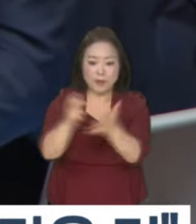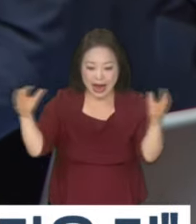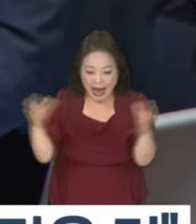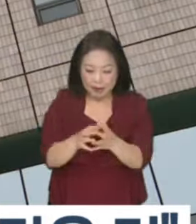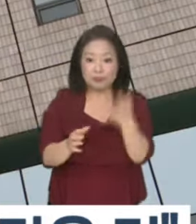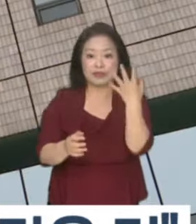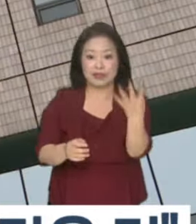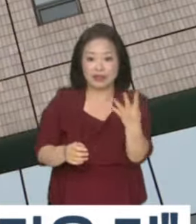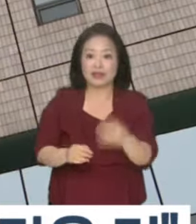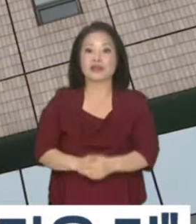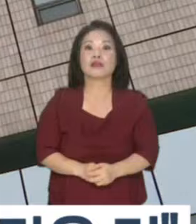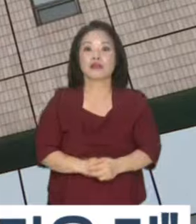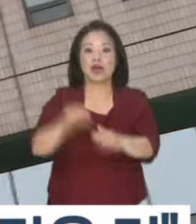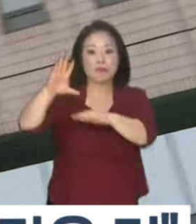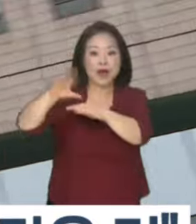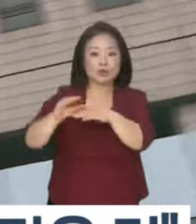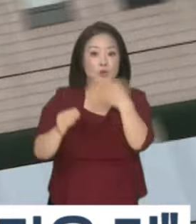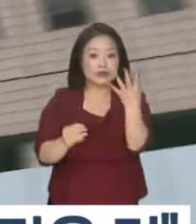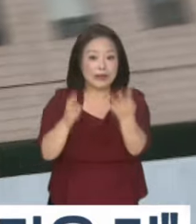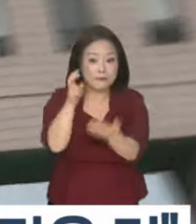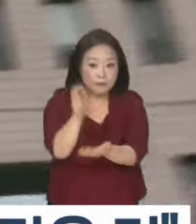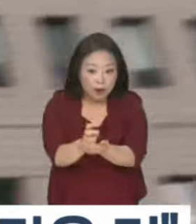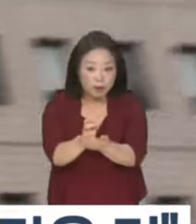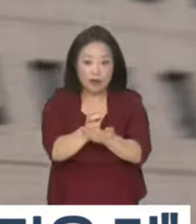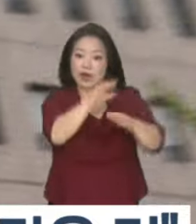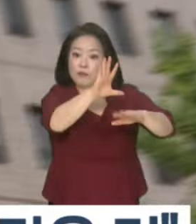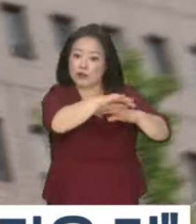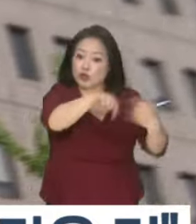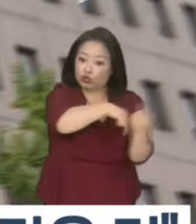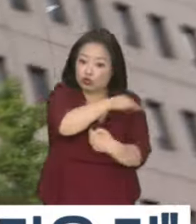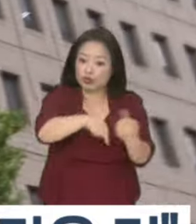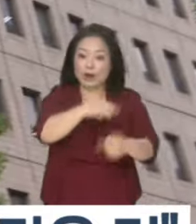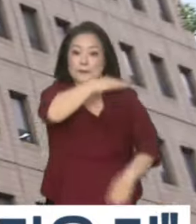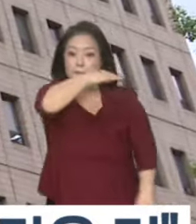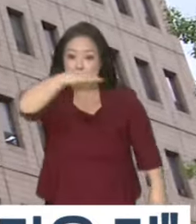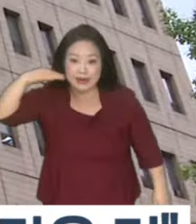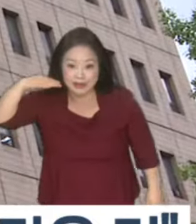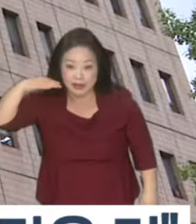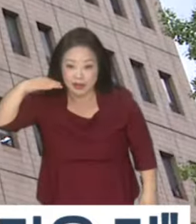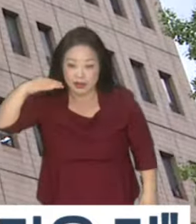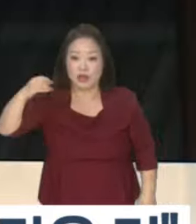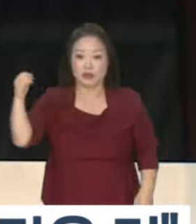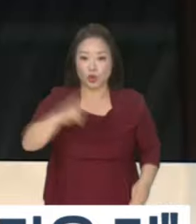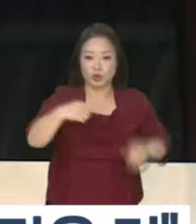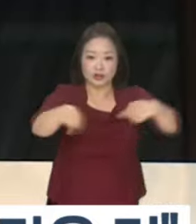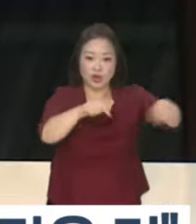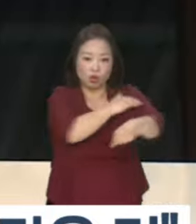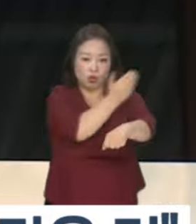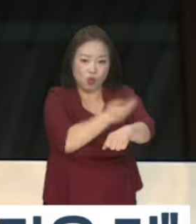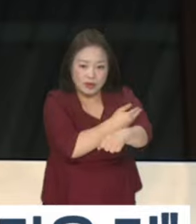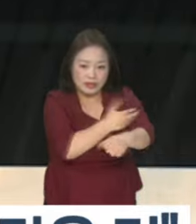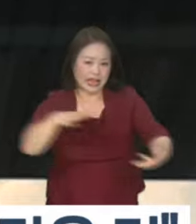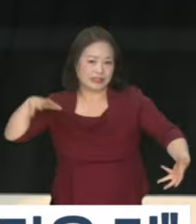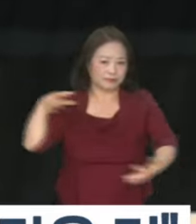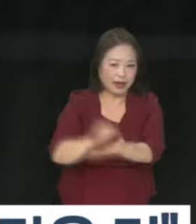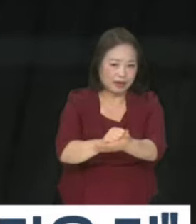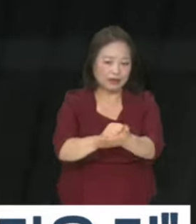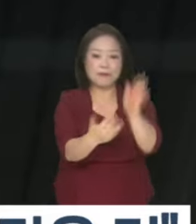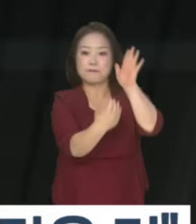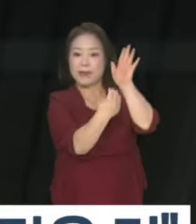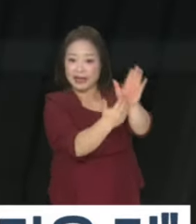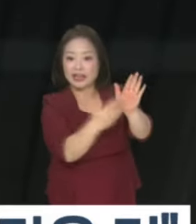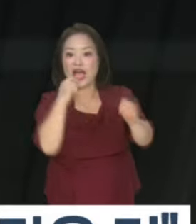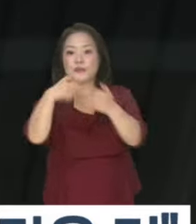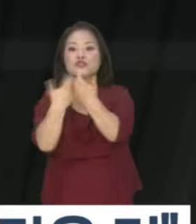법안입니다. 방송사법을 통해 방통위 운영을 정상화하고 정권의 방송 장악 시도를 막겠다는 게